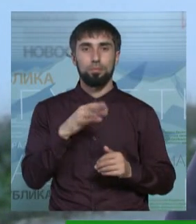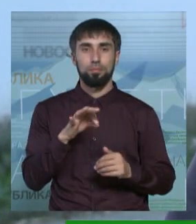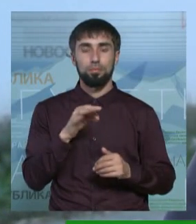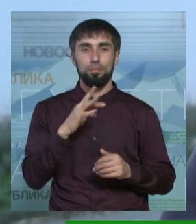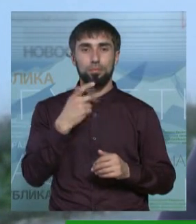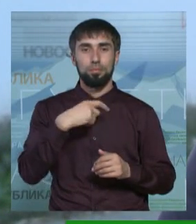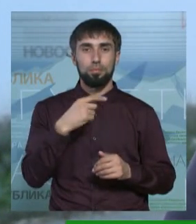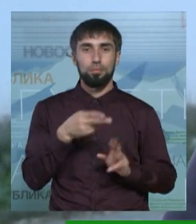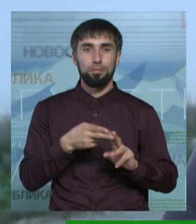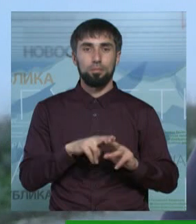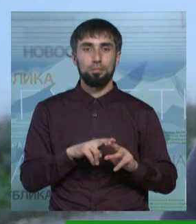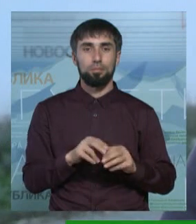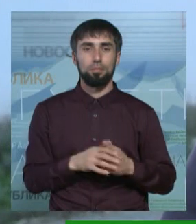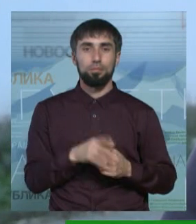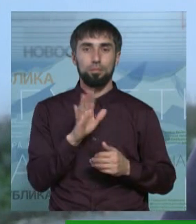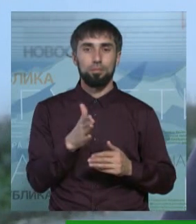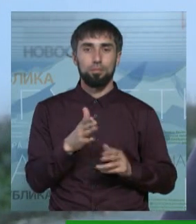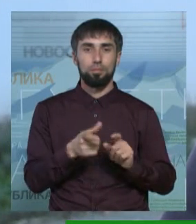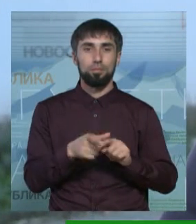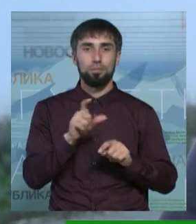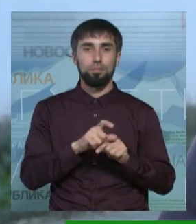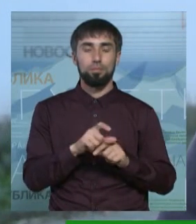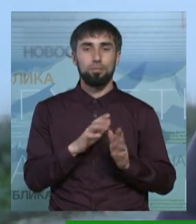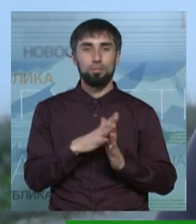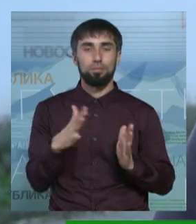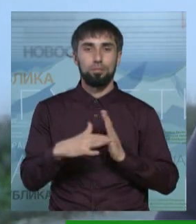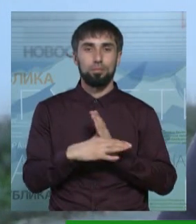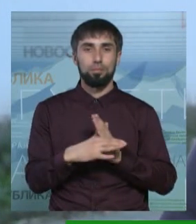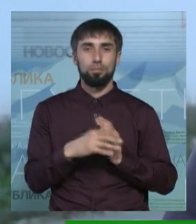Поэтому это будет очень большое подспорье для детей.